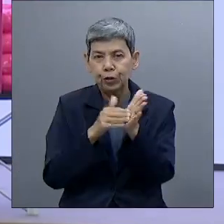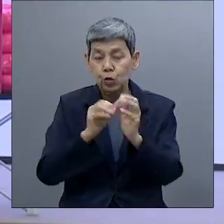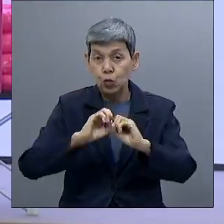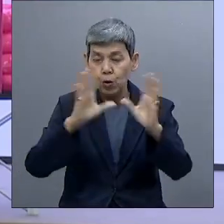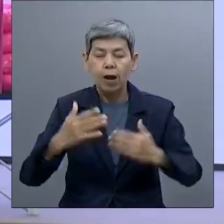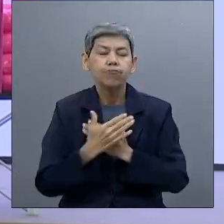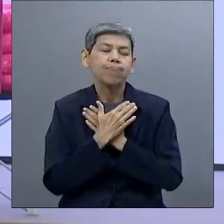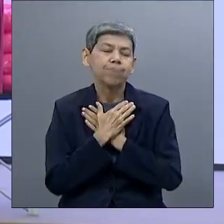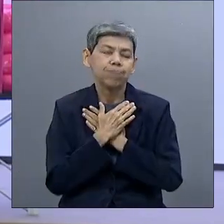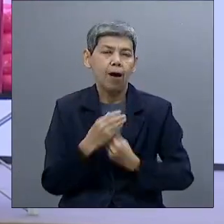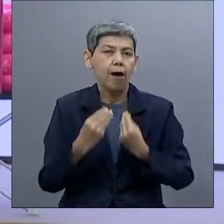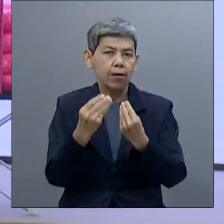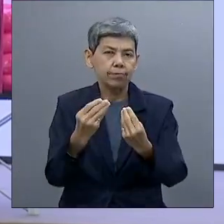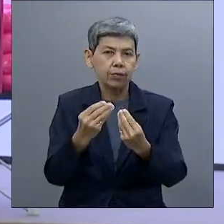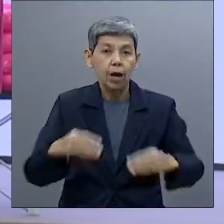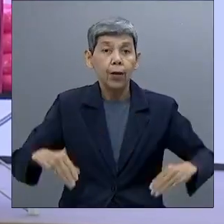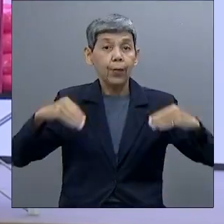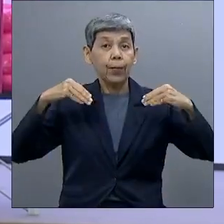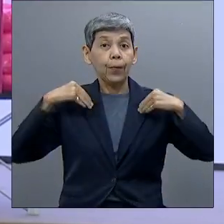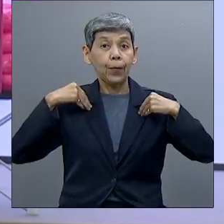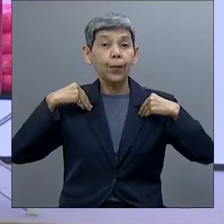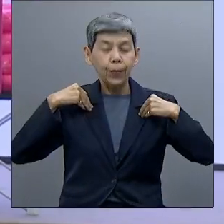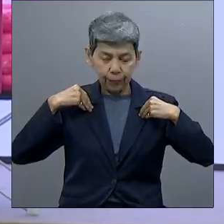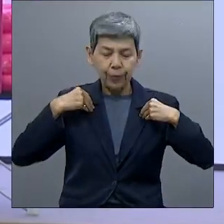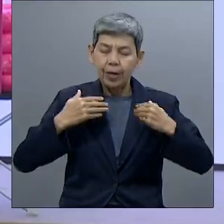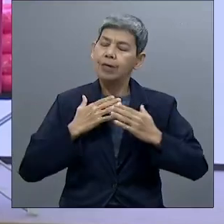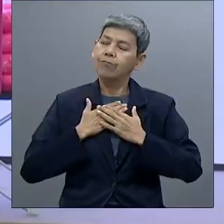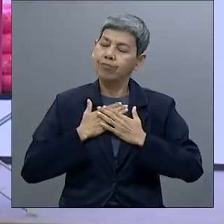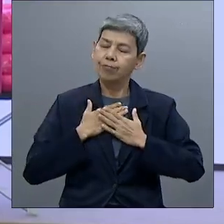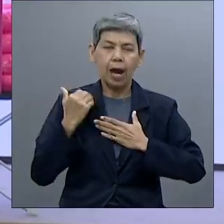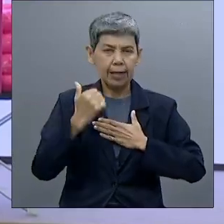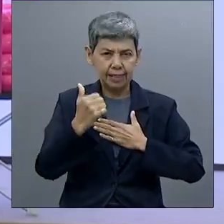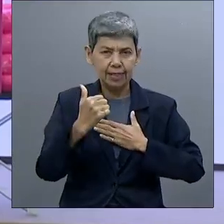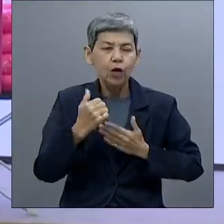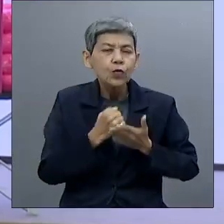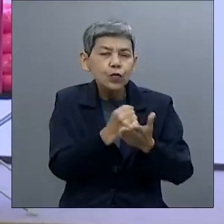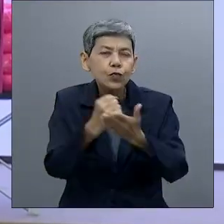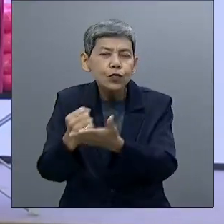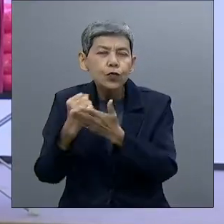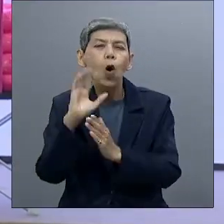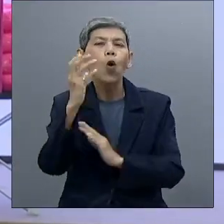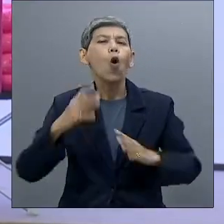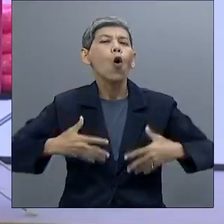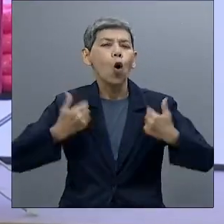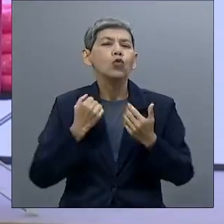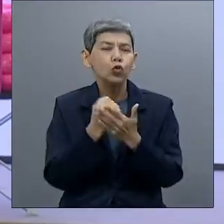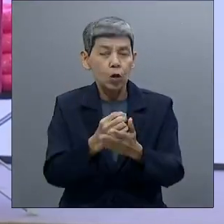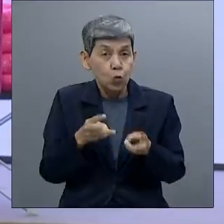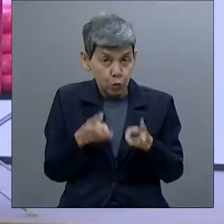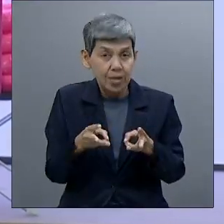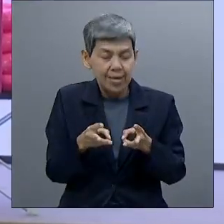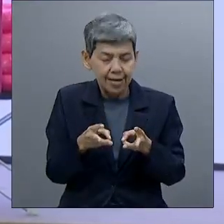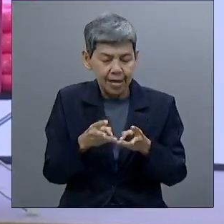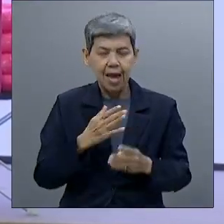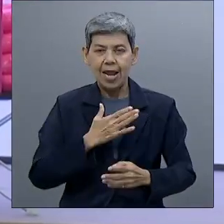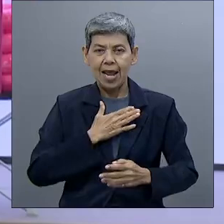อันนี้เนี่ยนะคะนอกจากว่าห่มแล้วผืนจะใหญ่มีความอบอุ่นเนี่ยก็จะได้ช่วยลดโลกร้อนด้วยนะคะอันนี้เป็นวิธีนึง